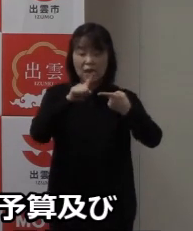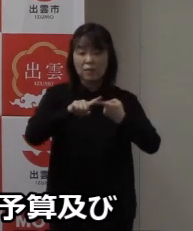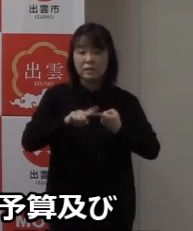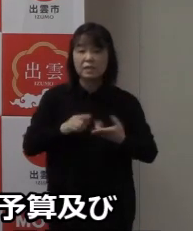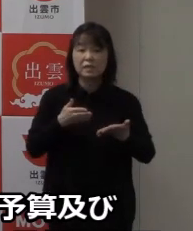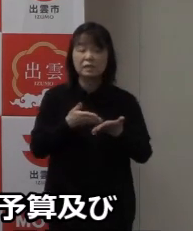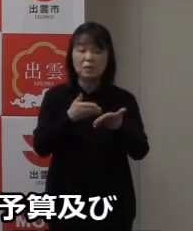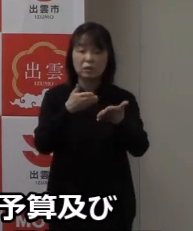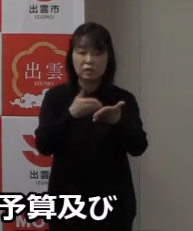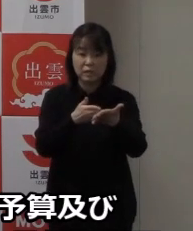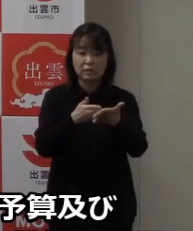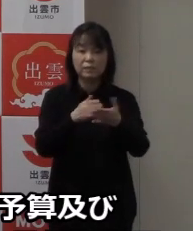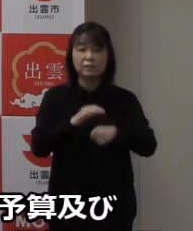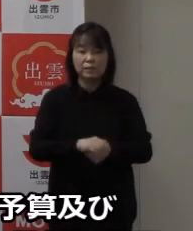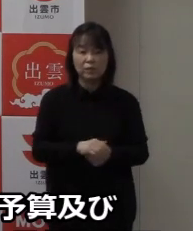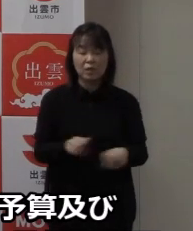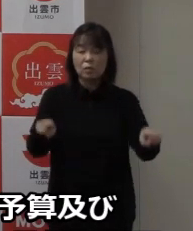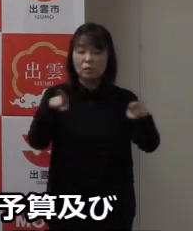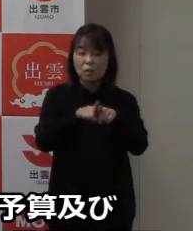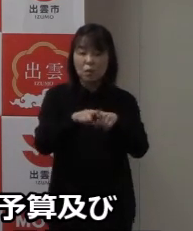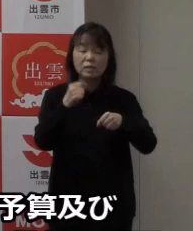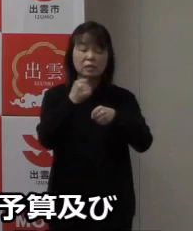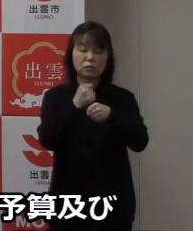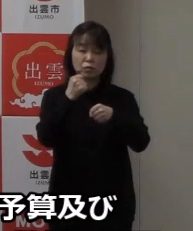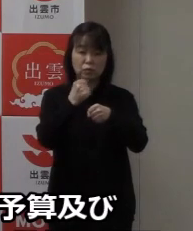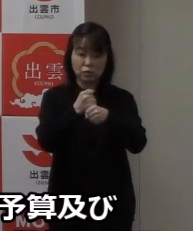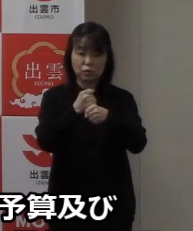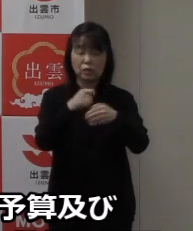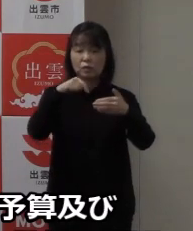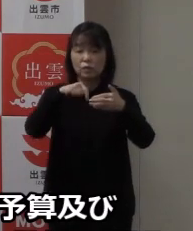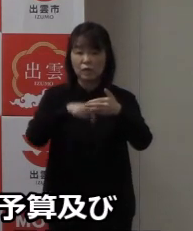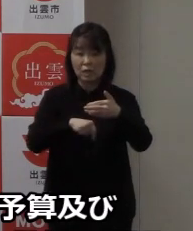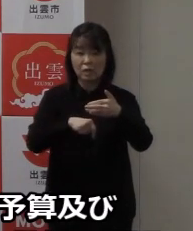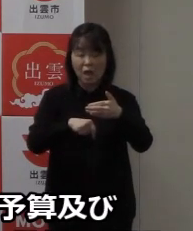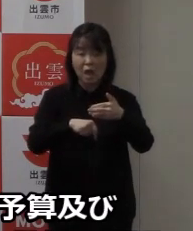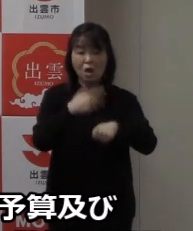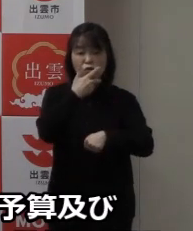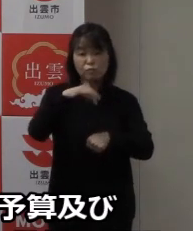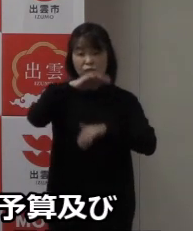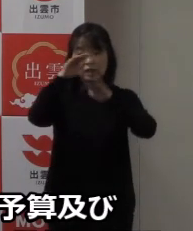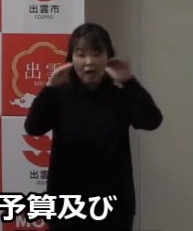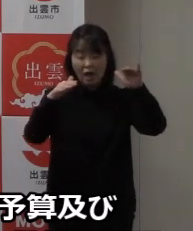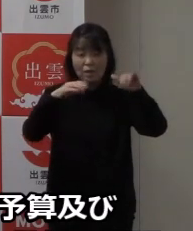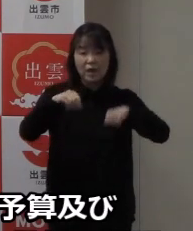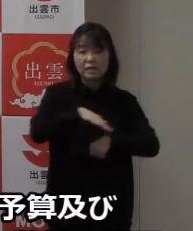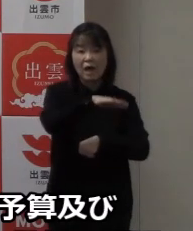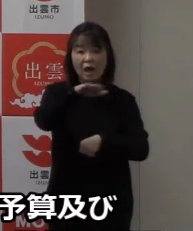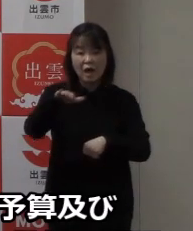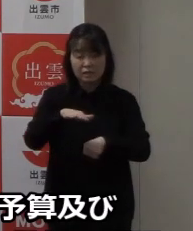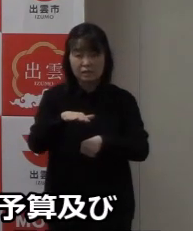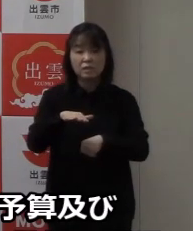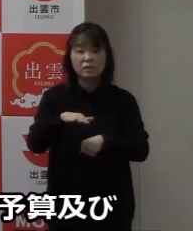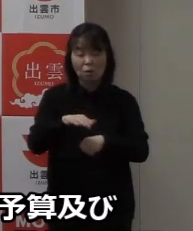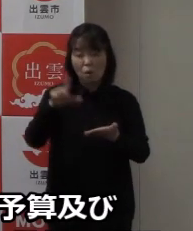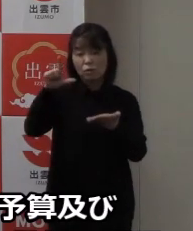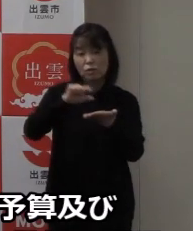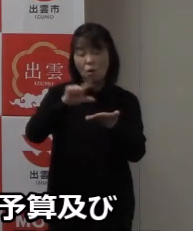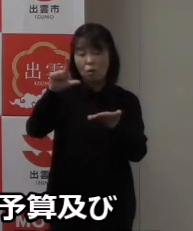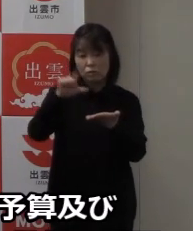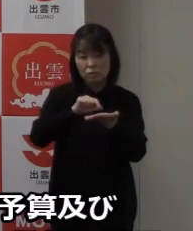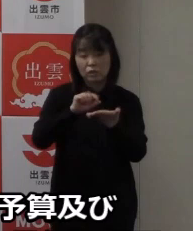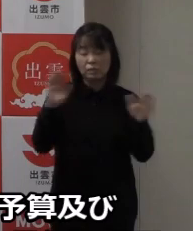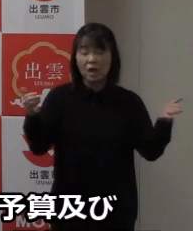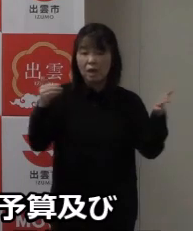きたいと思います。まず共に作るという中では、海山大地の恵みを生かすという分野で、今まで